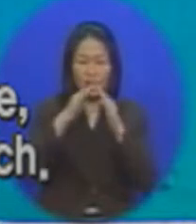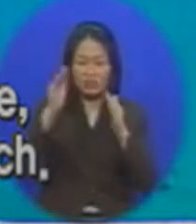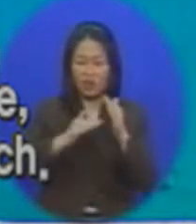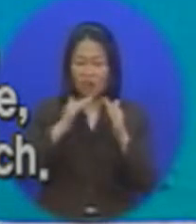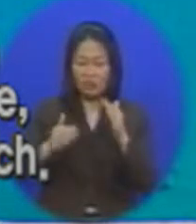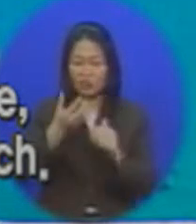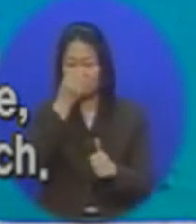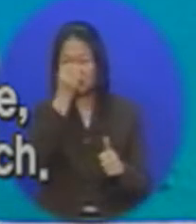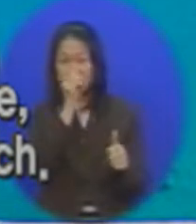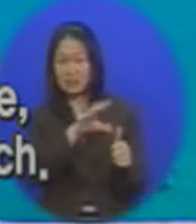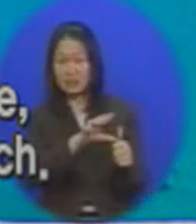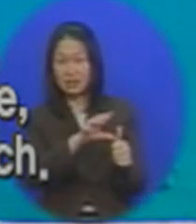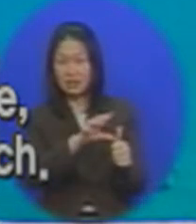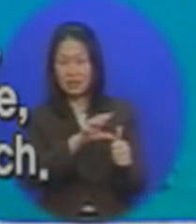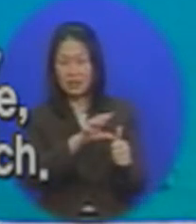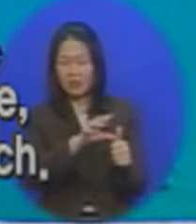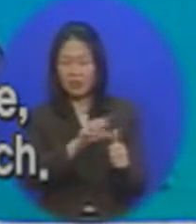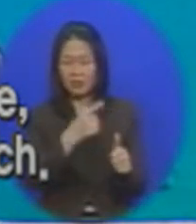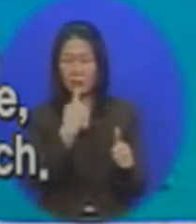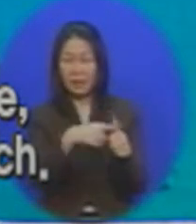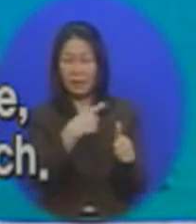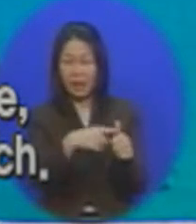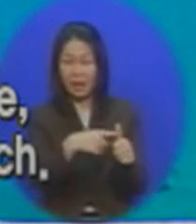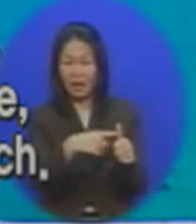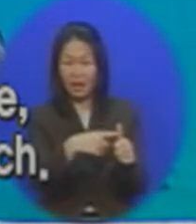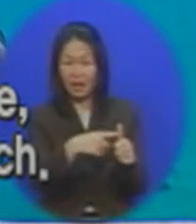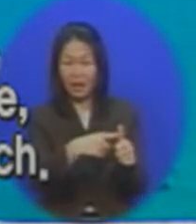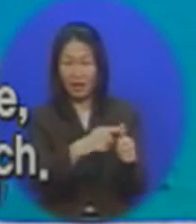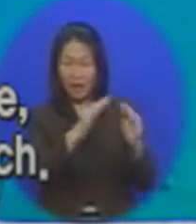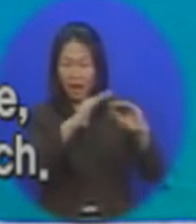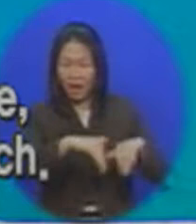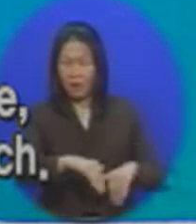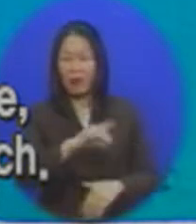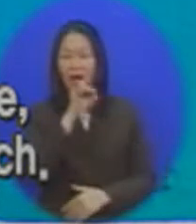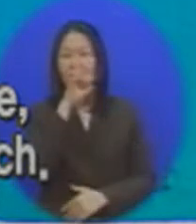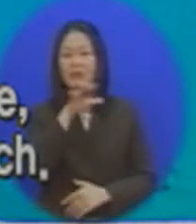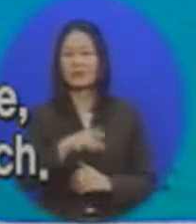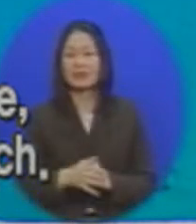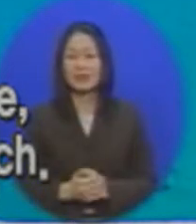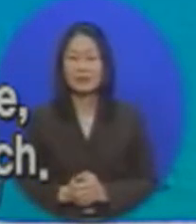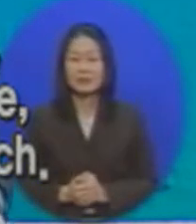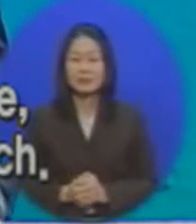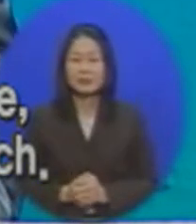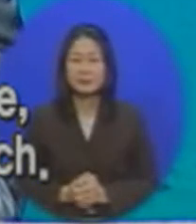무시하거나 비난하거나 허물 거나 하시면 안됩니다